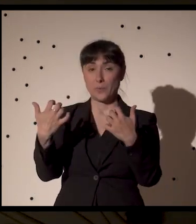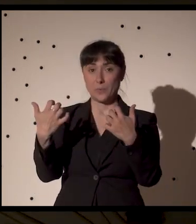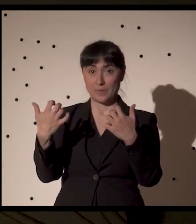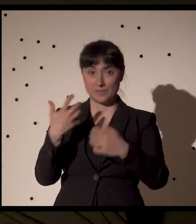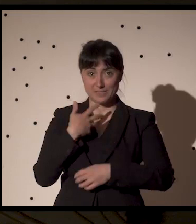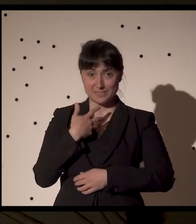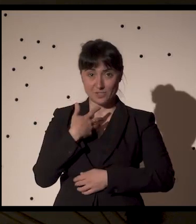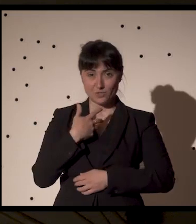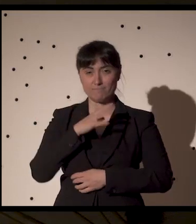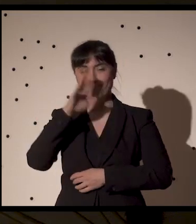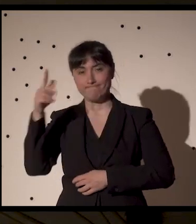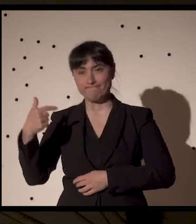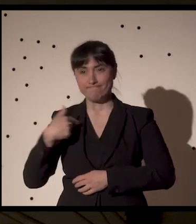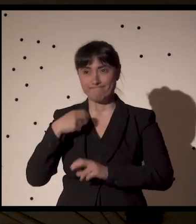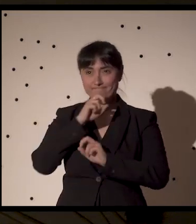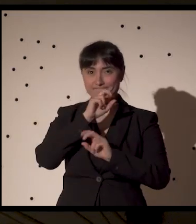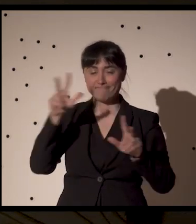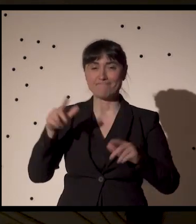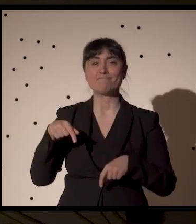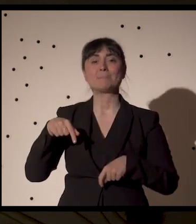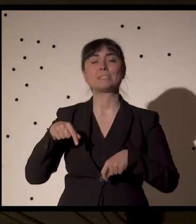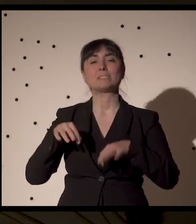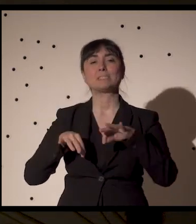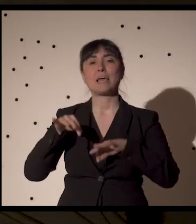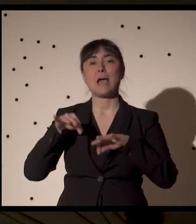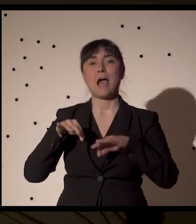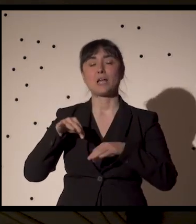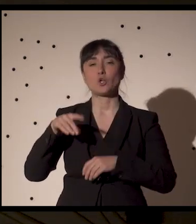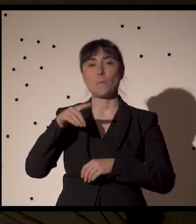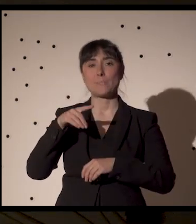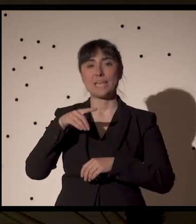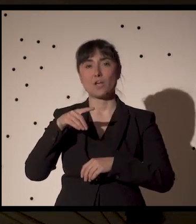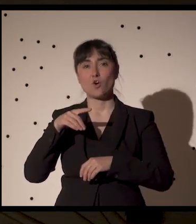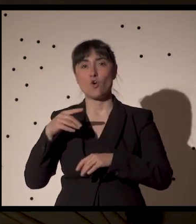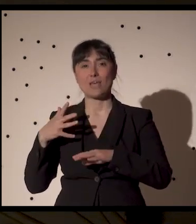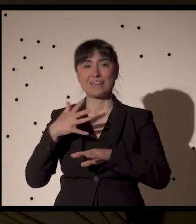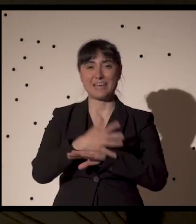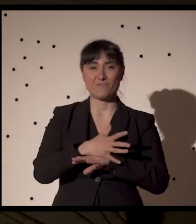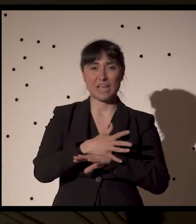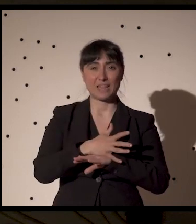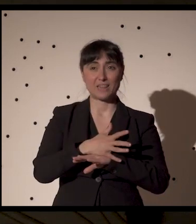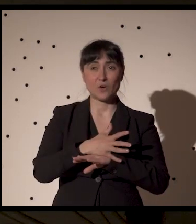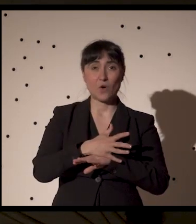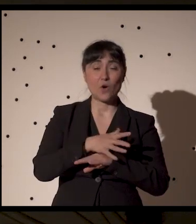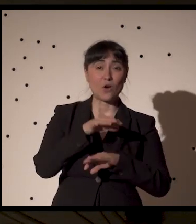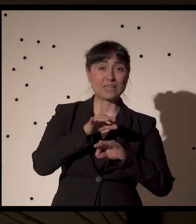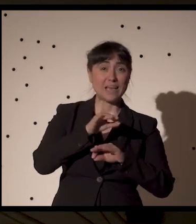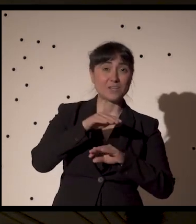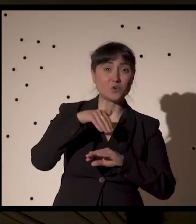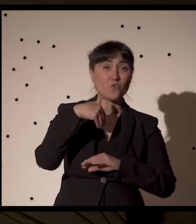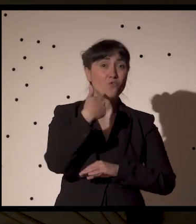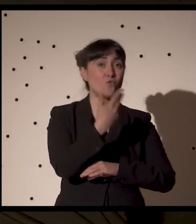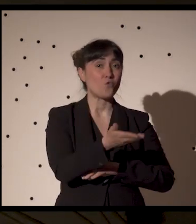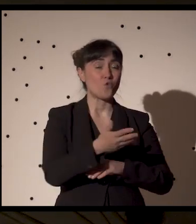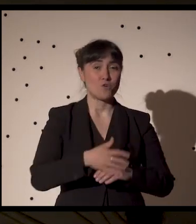l'intervento del Piccolo Teatro fuori dal teatro non soltanto nella per la parte